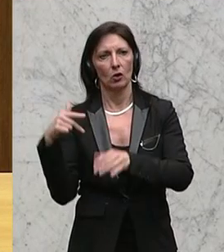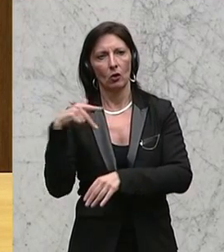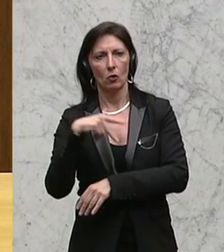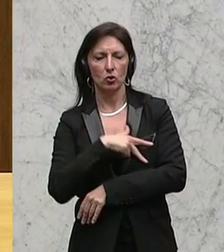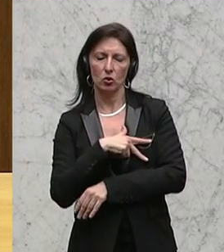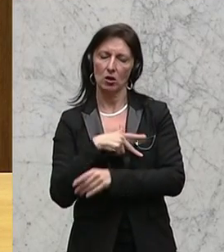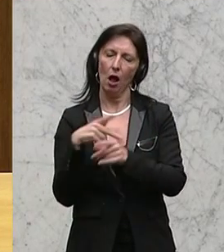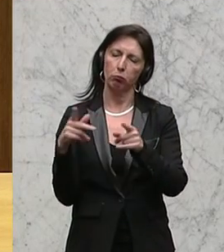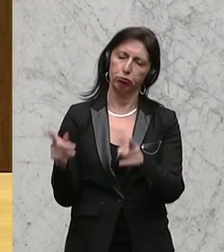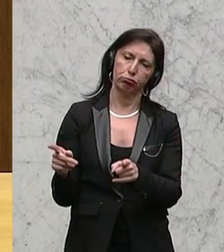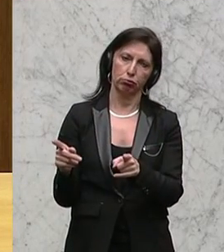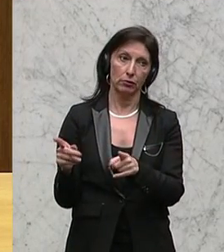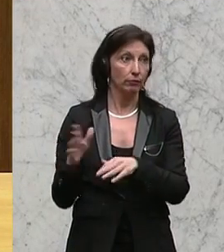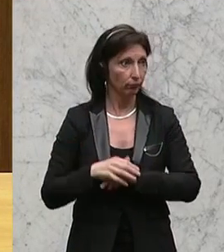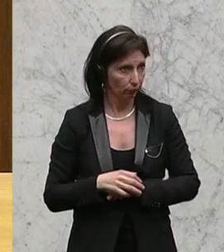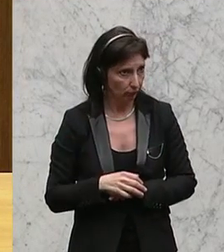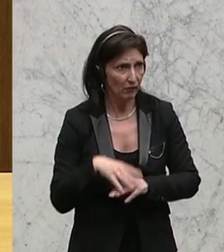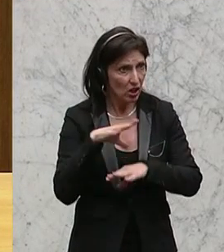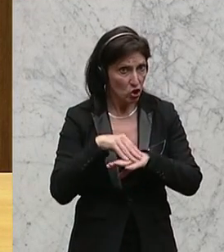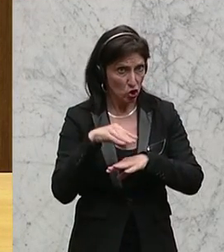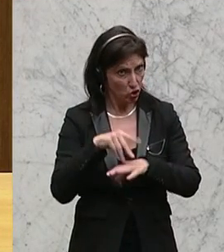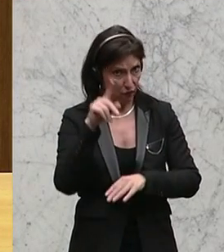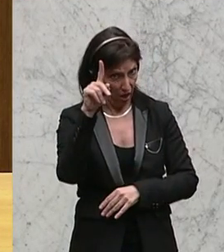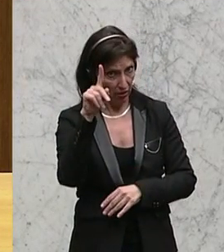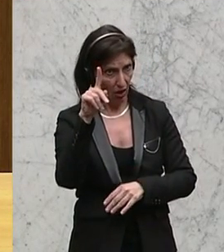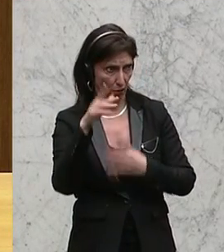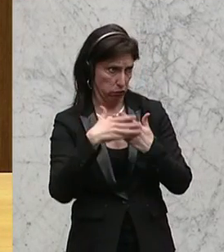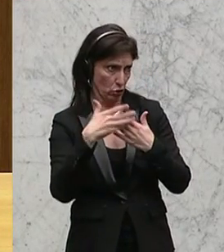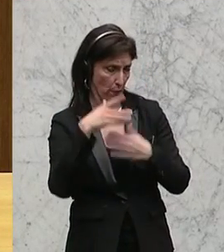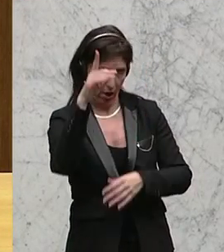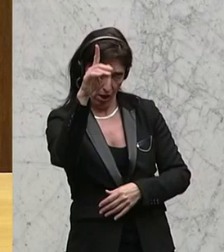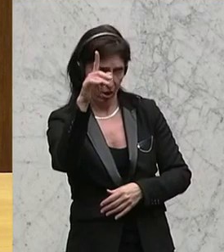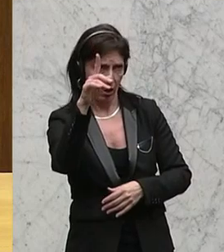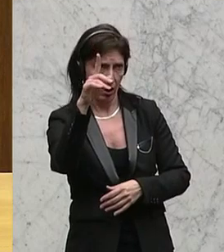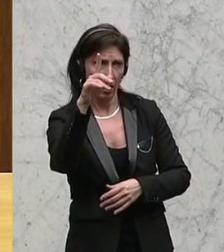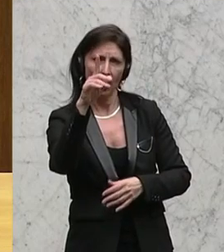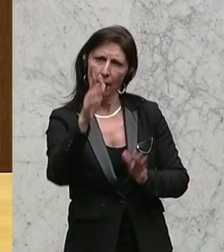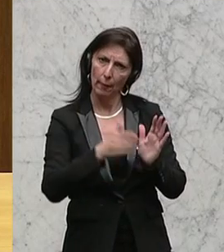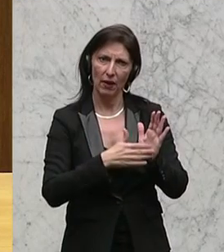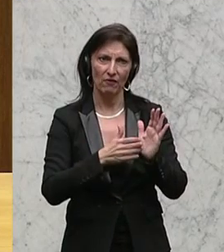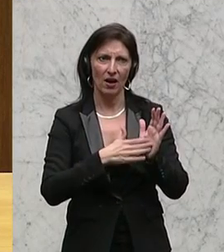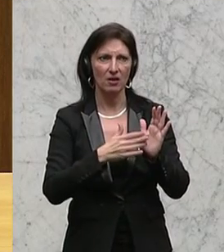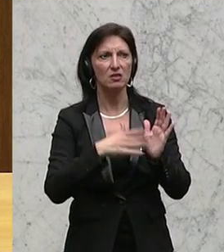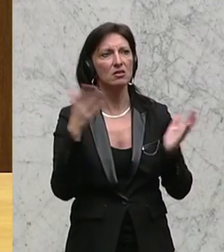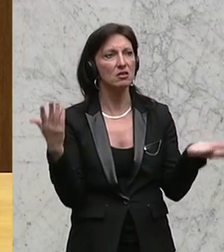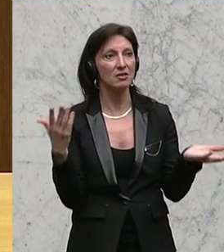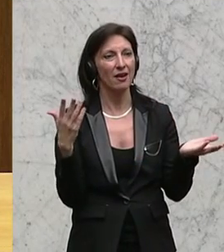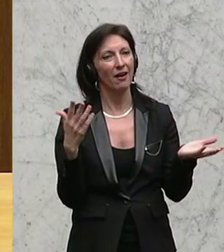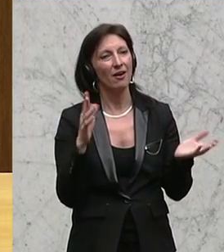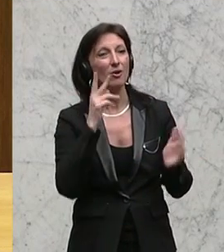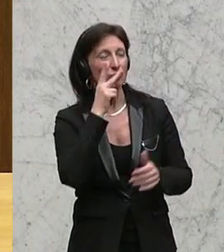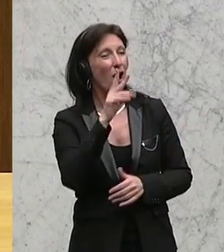Damen und Herren, Schweden ist genau das Beispiel, das uns zeigt, dass nicht alles Gold ist, was